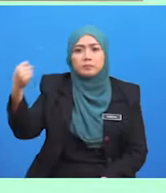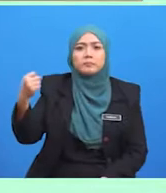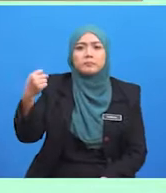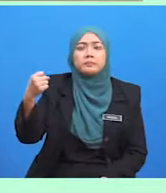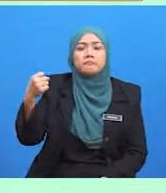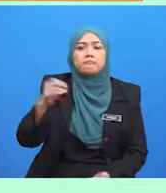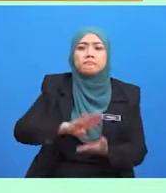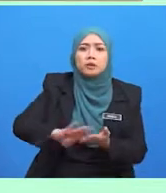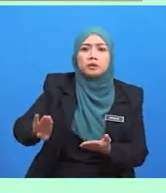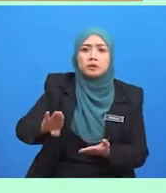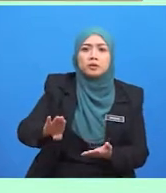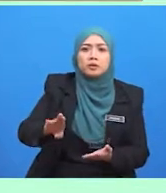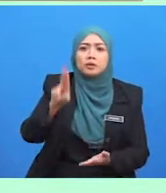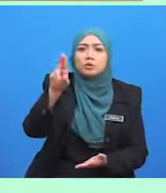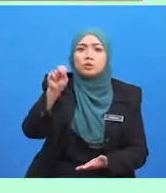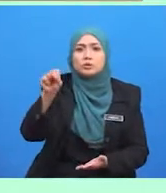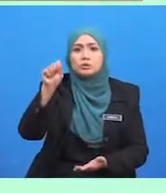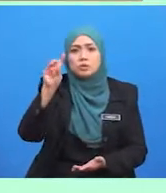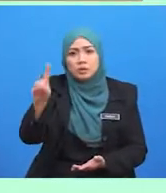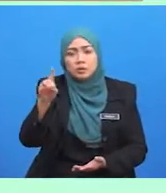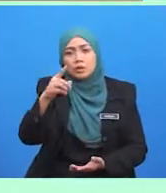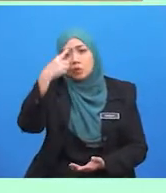baki peruntukan untuk USD tahun ini.